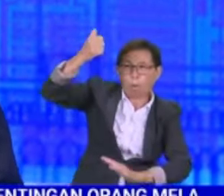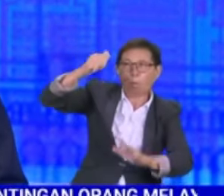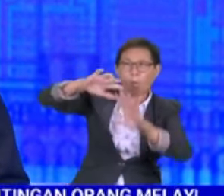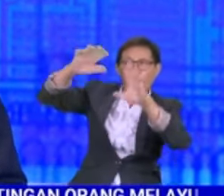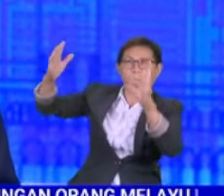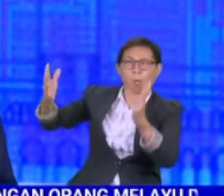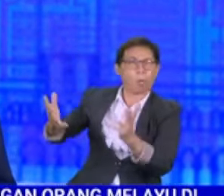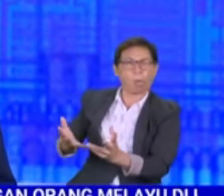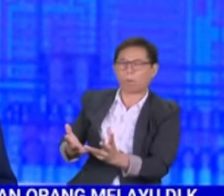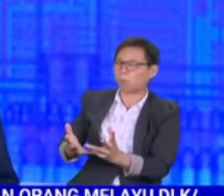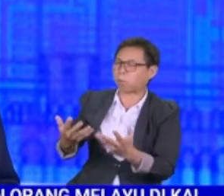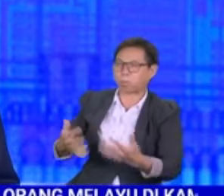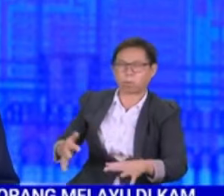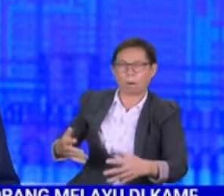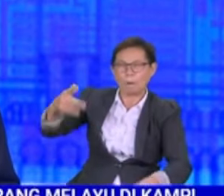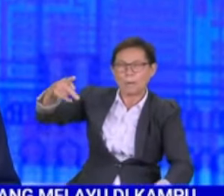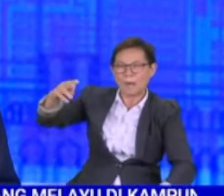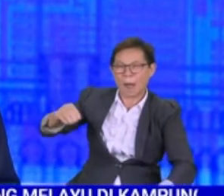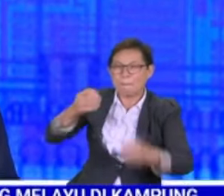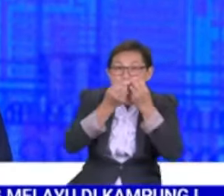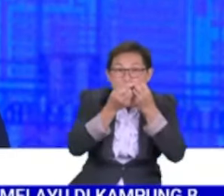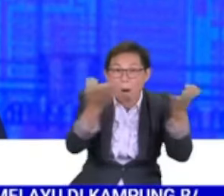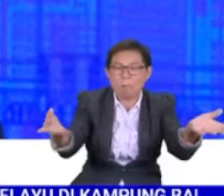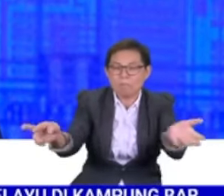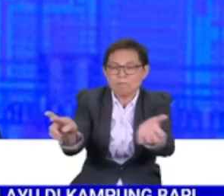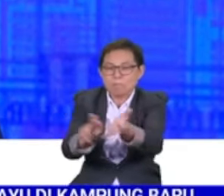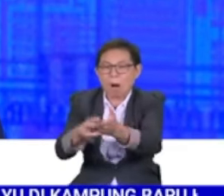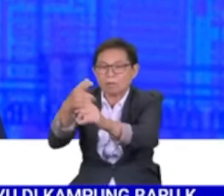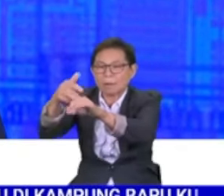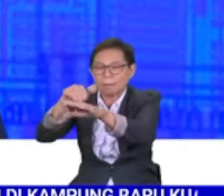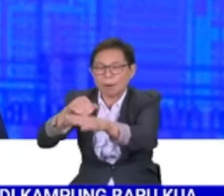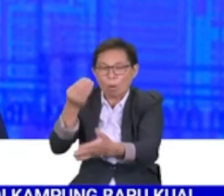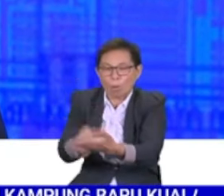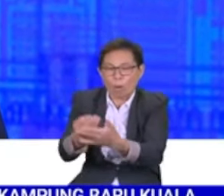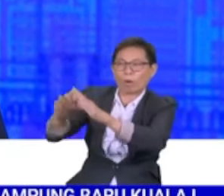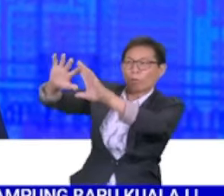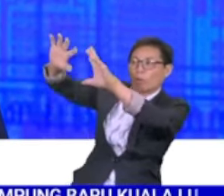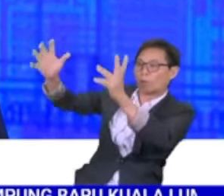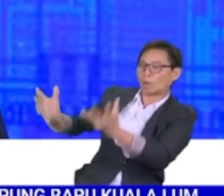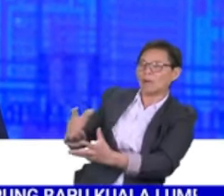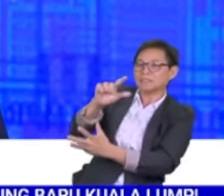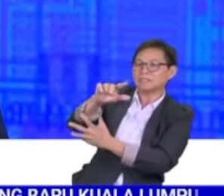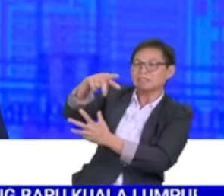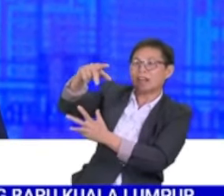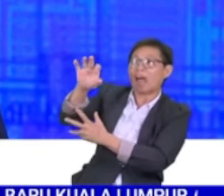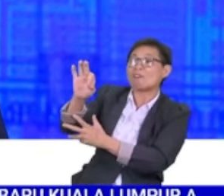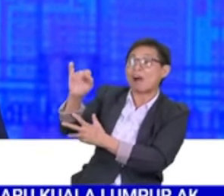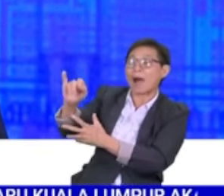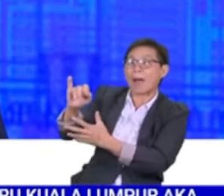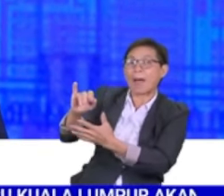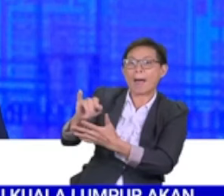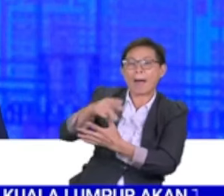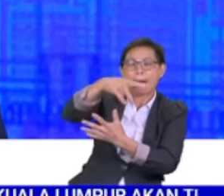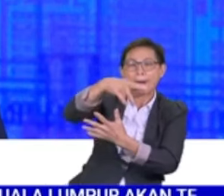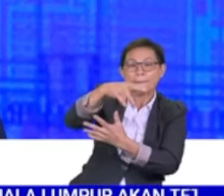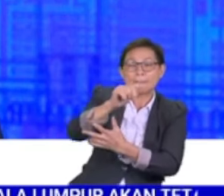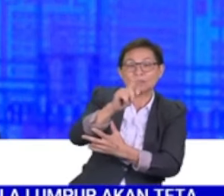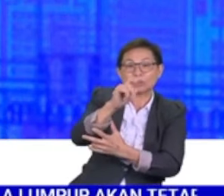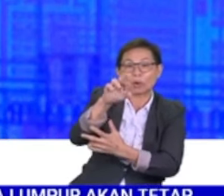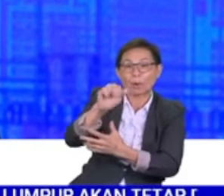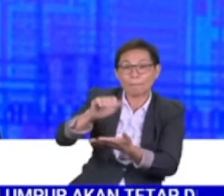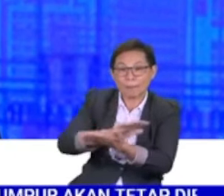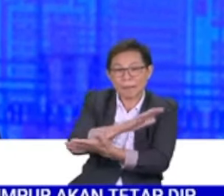dunia. Menurut Perdana Menteri, pendedahan itu berdasarkan laporan daripada keuangan global GFI, Pandora Papers Panama